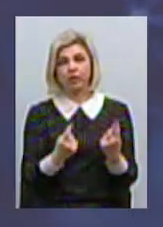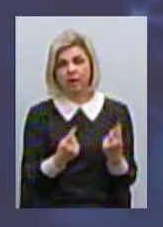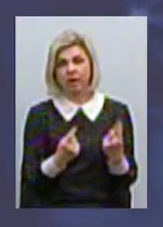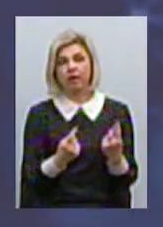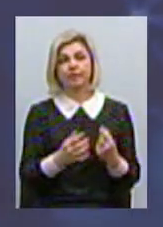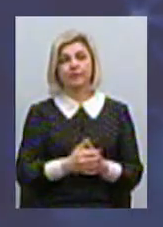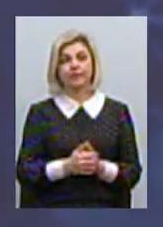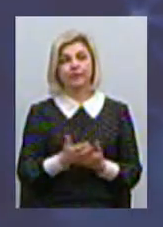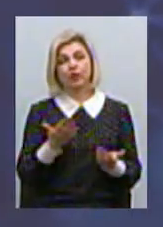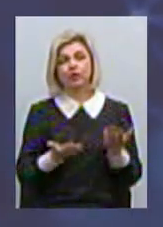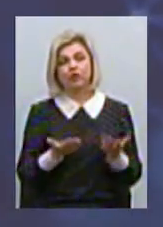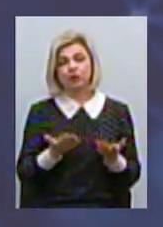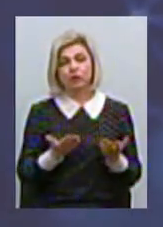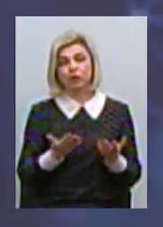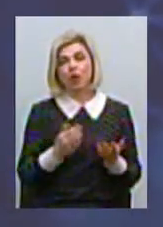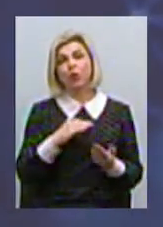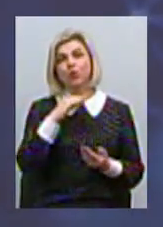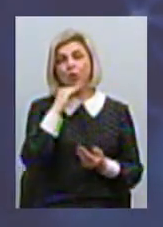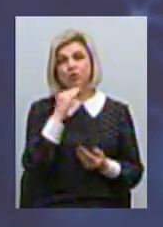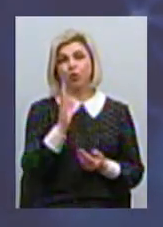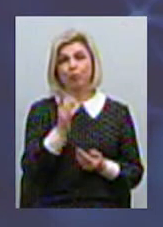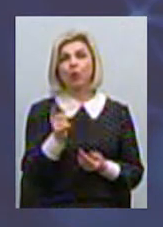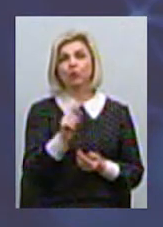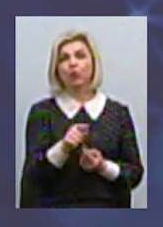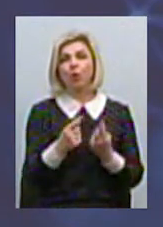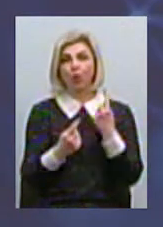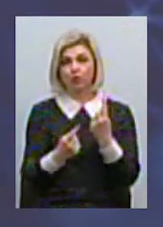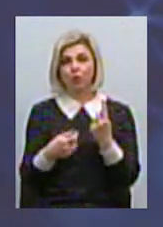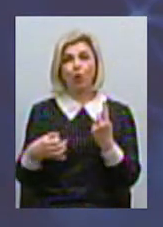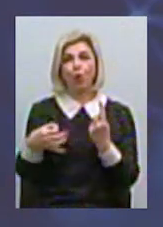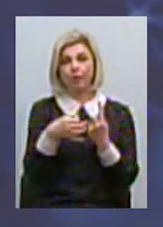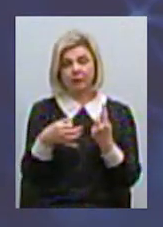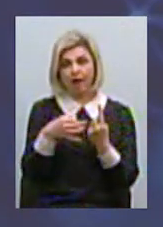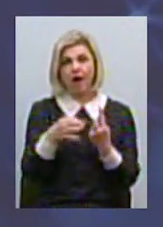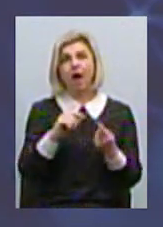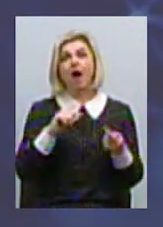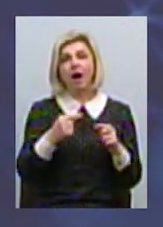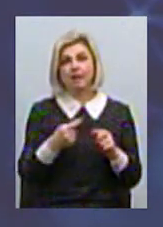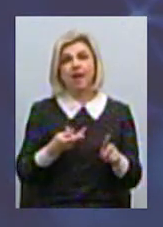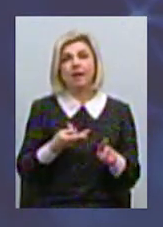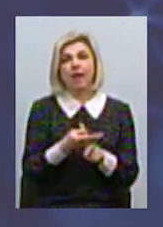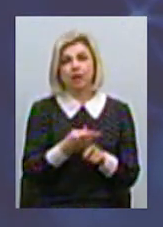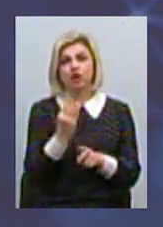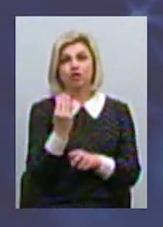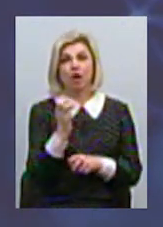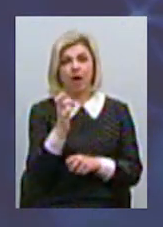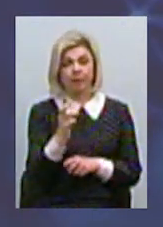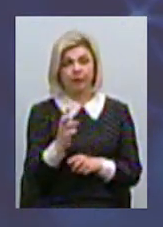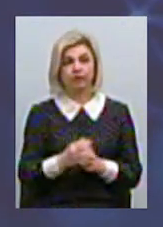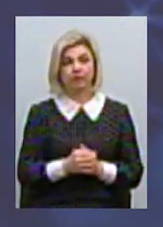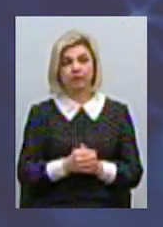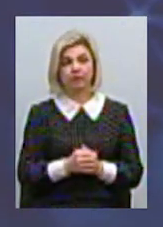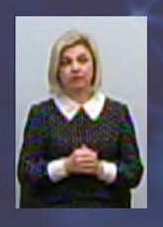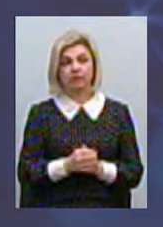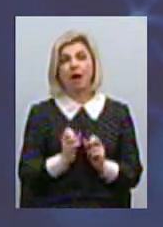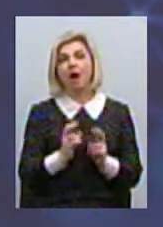І чи вдосталь буде того одного обласного антирейдерського штабу? Да. І як ви